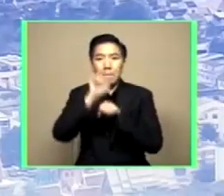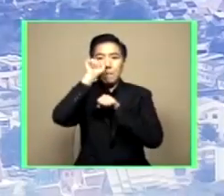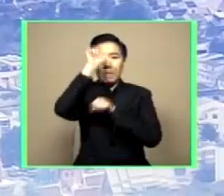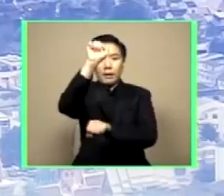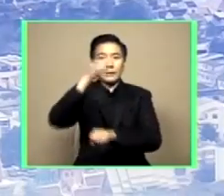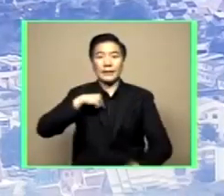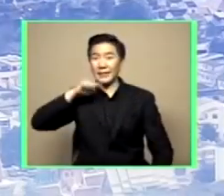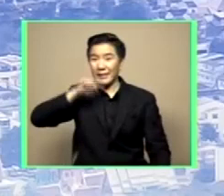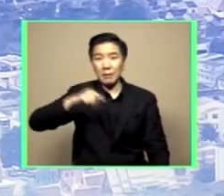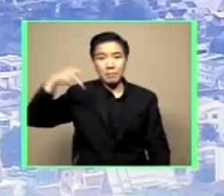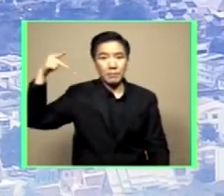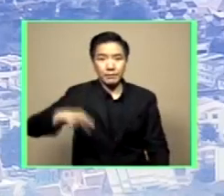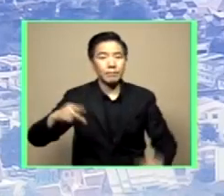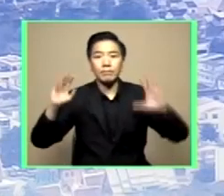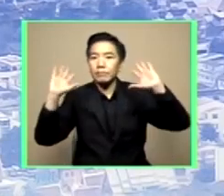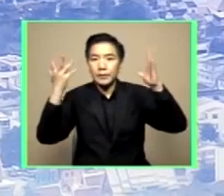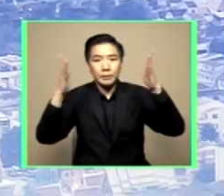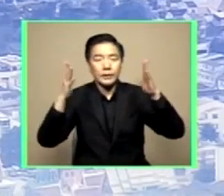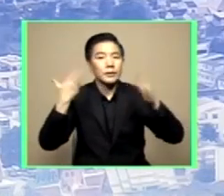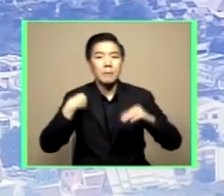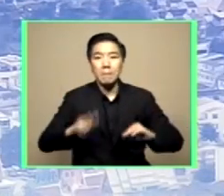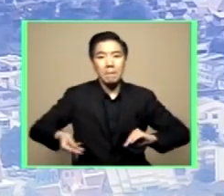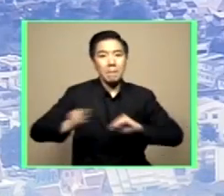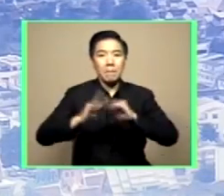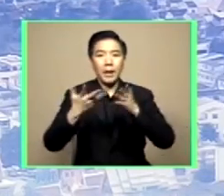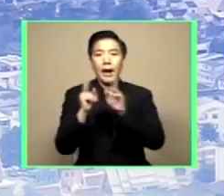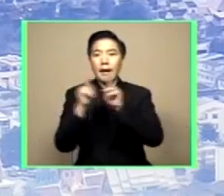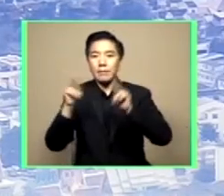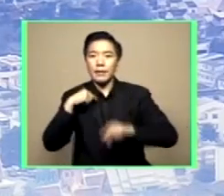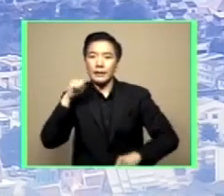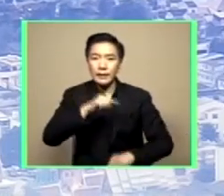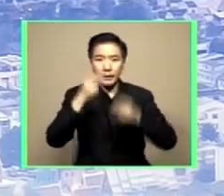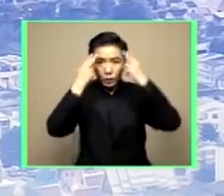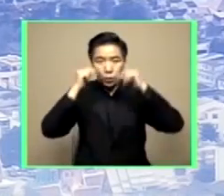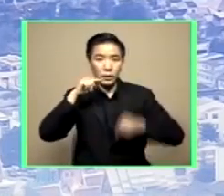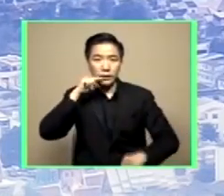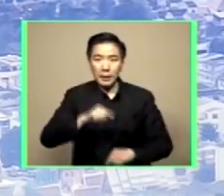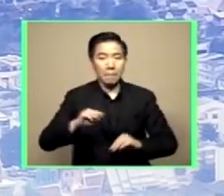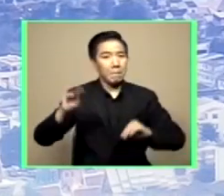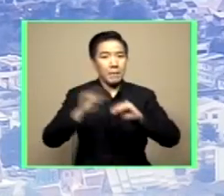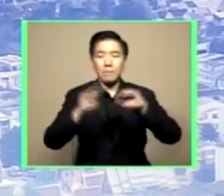ข้อสั่งการจากท่านนายกรัฐมนตรีหรือคณะกรรมการในการสั่งการใดๆเพิ่มเติมเลยครับ